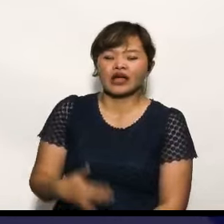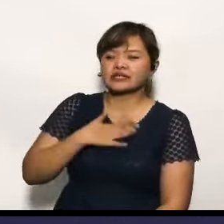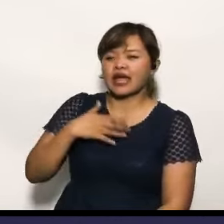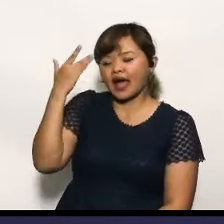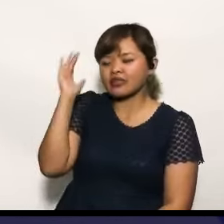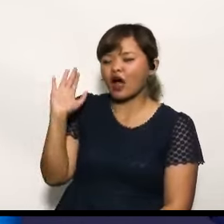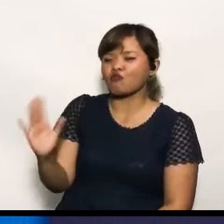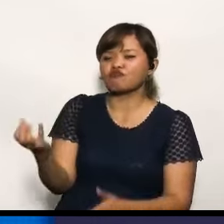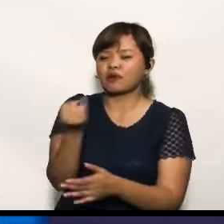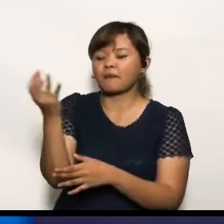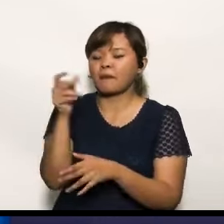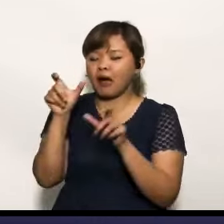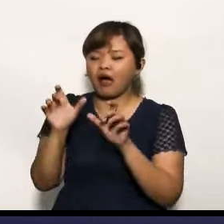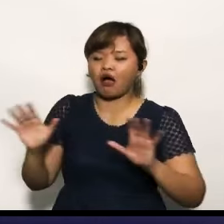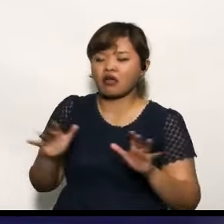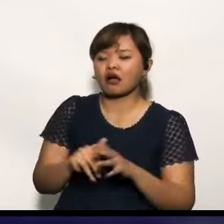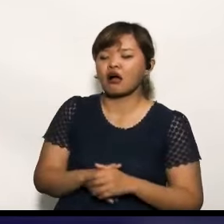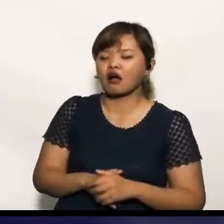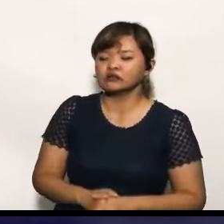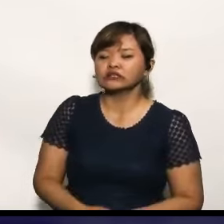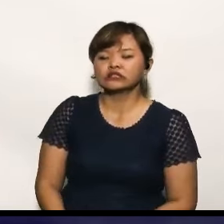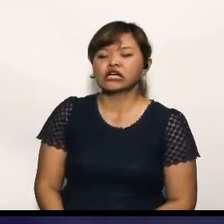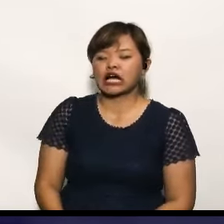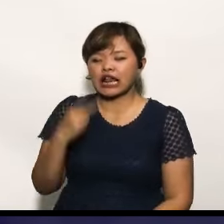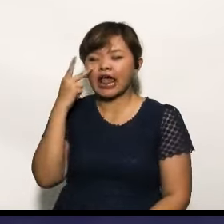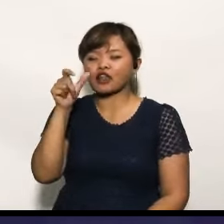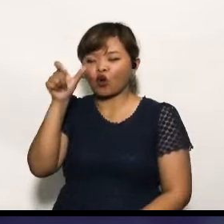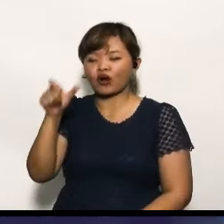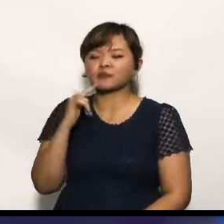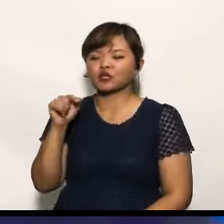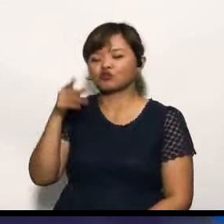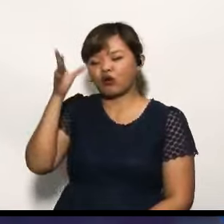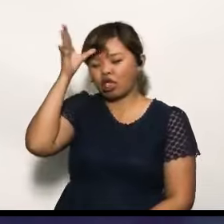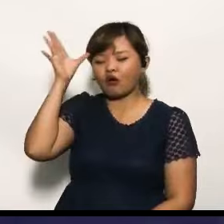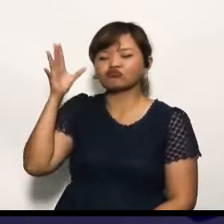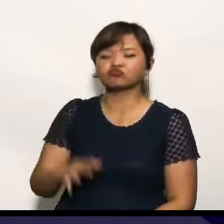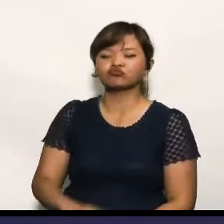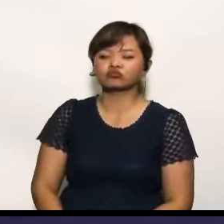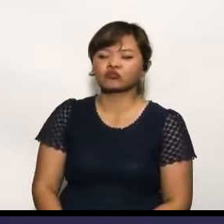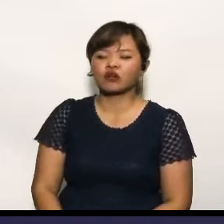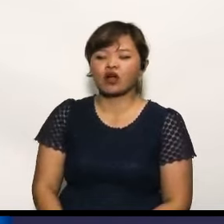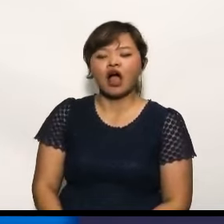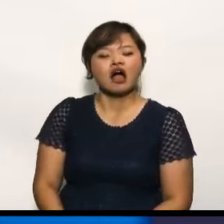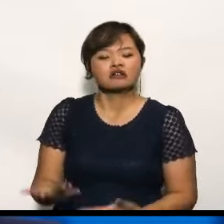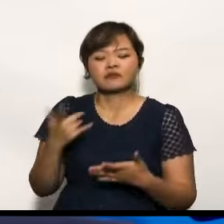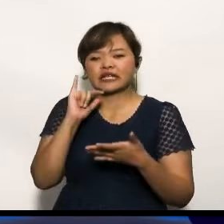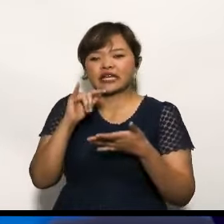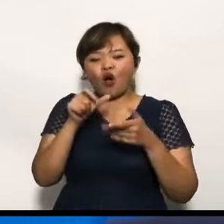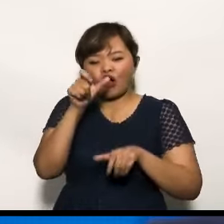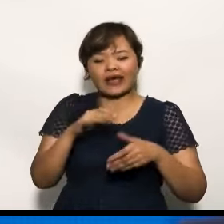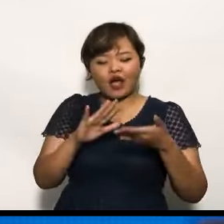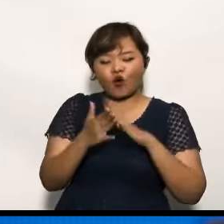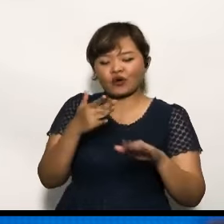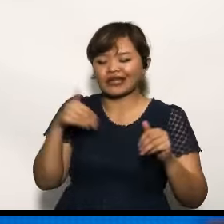Saya gak tahu berapa banyak yang saudara, berapa banyak yang pernah nemuin orang seperti ini. Orang yang menolak untuk